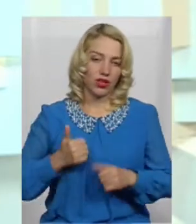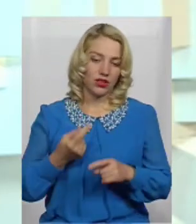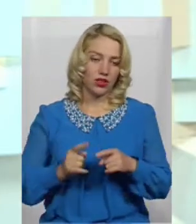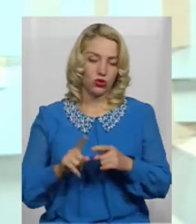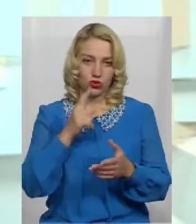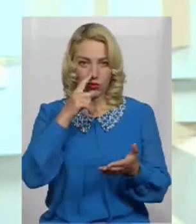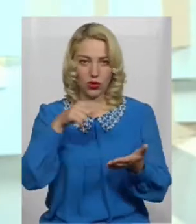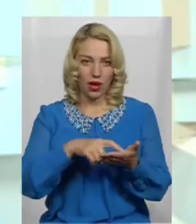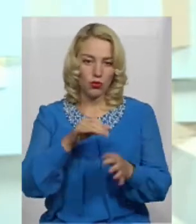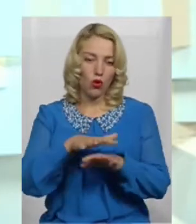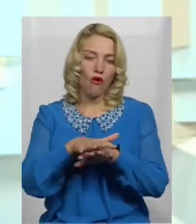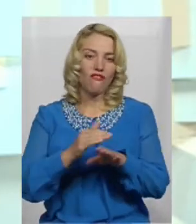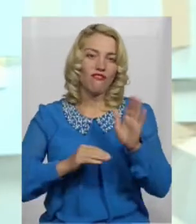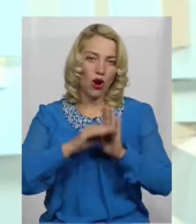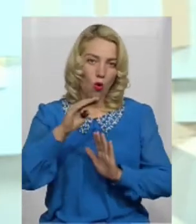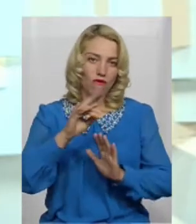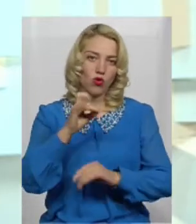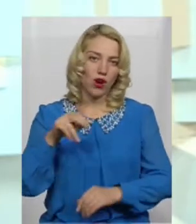щоб потрапити у Верховну Раду.